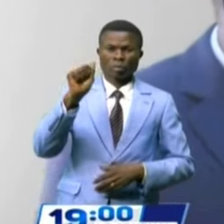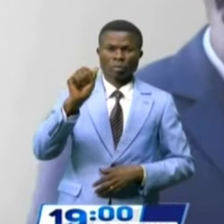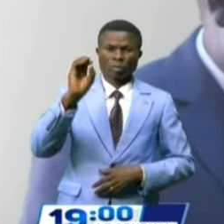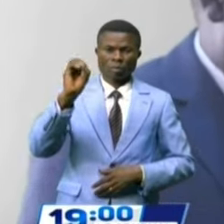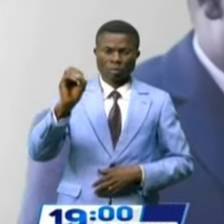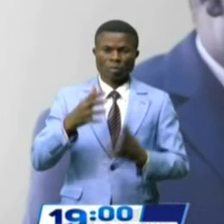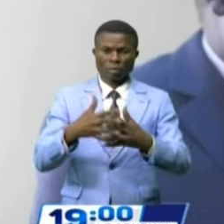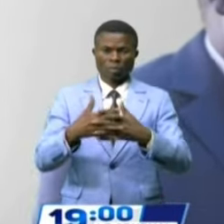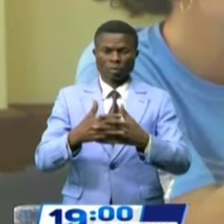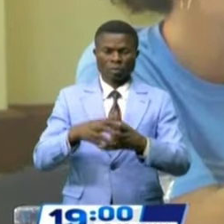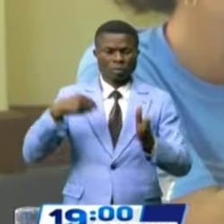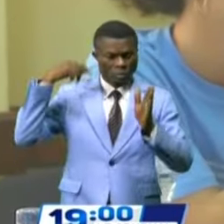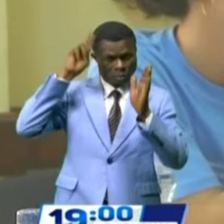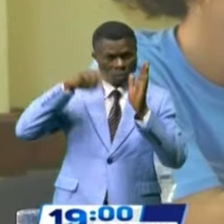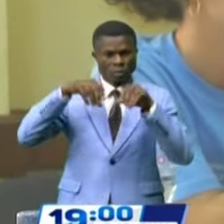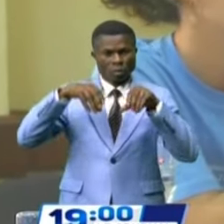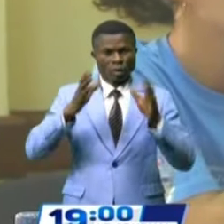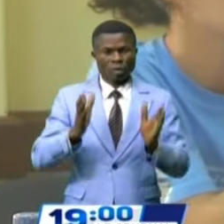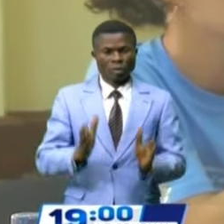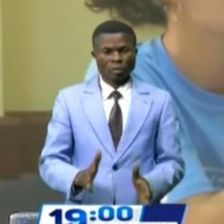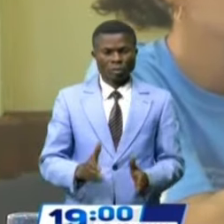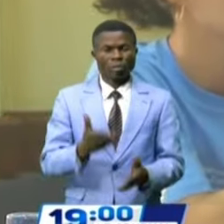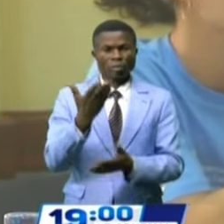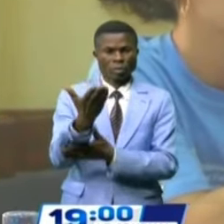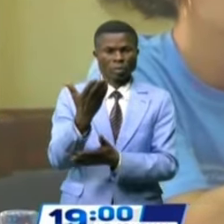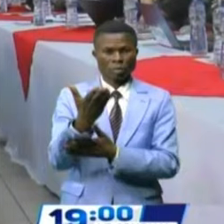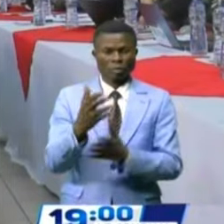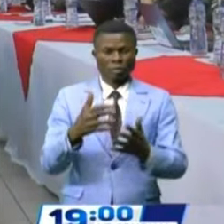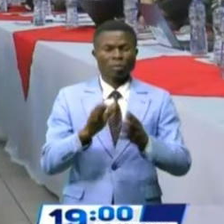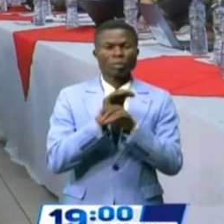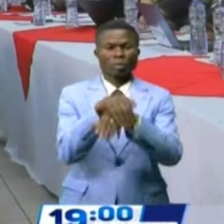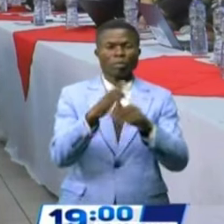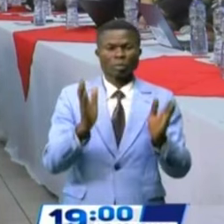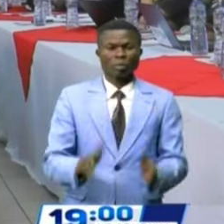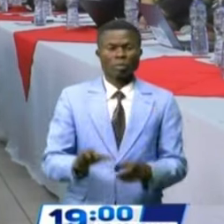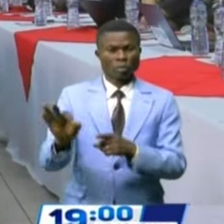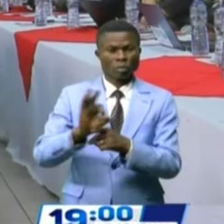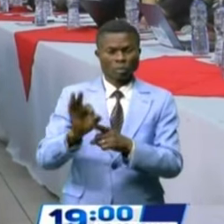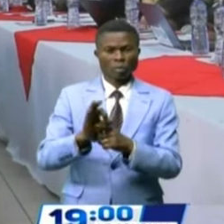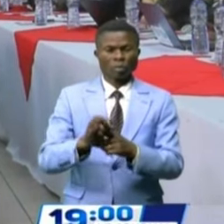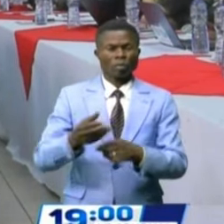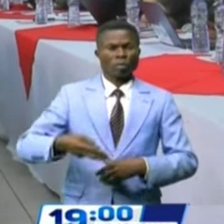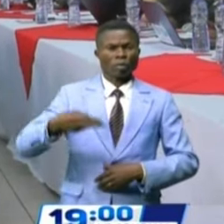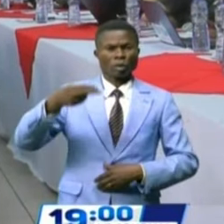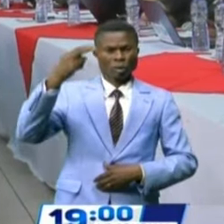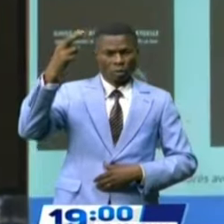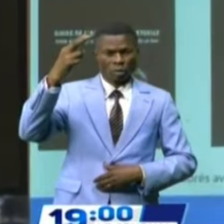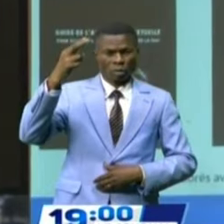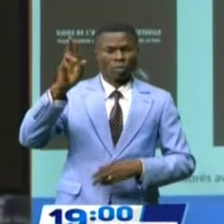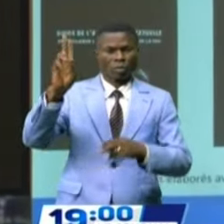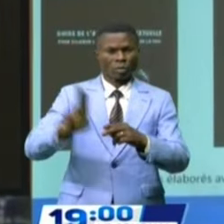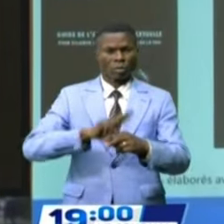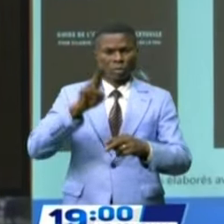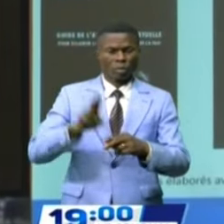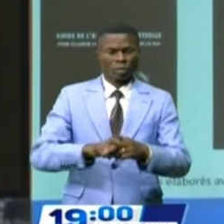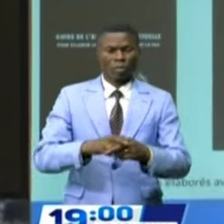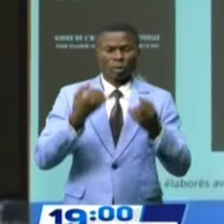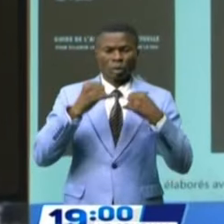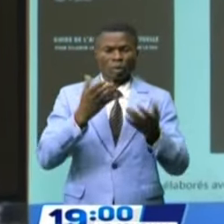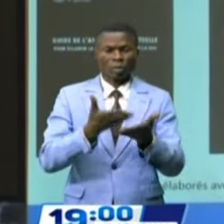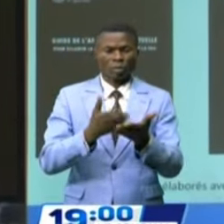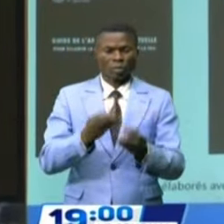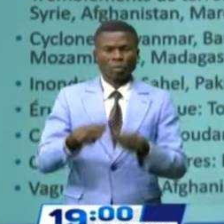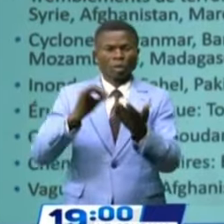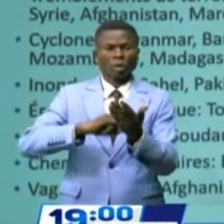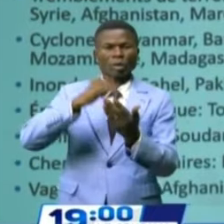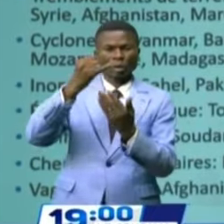que partenaire du gouvernement congolais, a demandé aux participants à cet atelier de haut niveau d'utiliser ces données pour